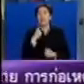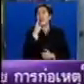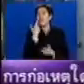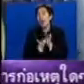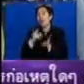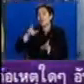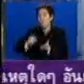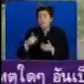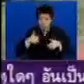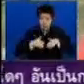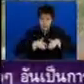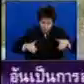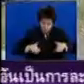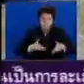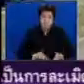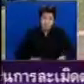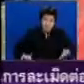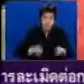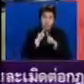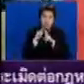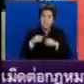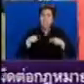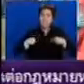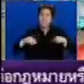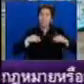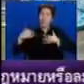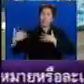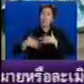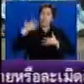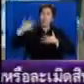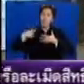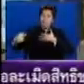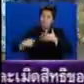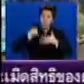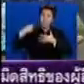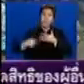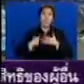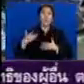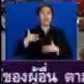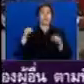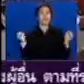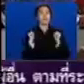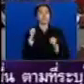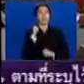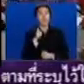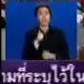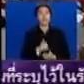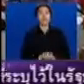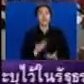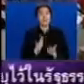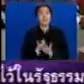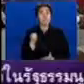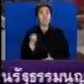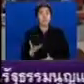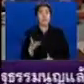ครบทั้งชุดชั้นในชั้นนอกเนื้อผ้าบางเบาเหมาะกับสภาวะอากาศที่ร้อนจัดในช่วงนี ้ไม่แพงมากนะคะพ